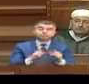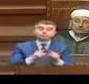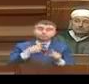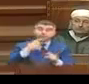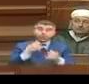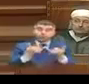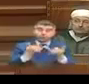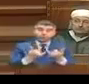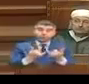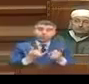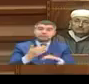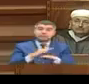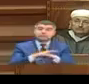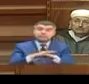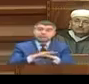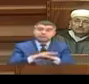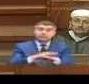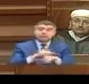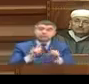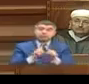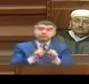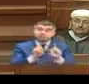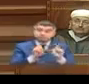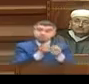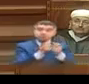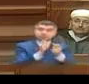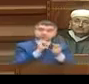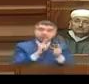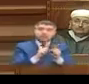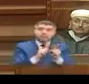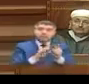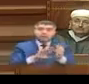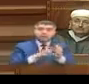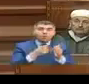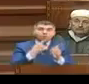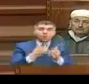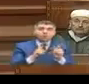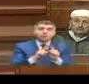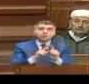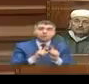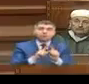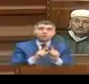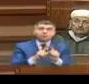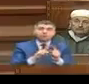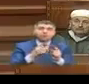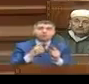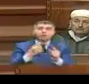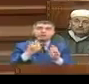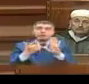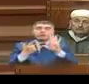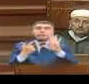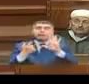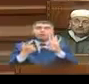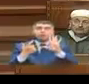الوزير على السياسة الجنائية، السياسة الجنائية هي الاعتقال، وهي المس برموز الوطن. شكون اللي قال المس برموز الوطن؟ هذه شهر 16 وما